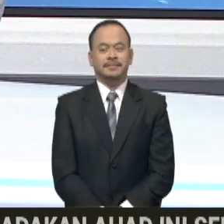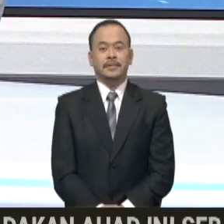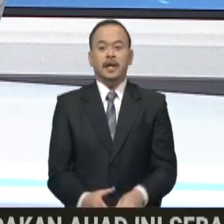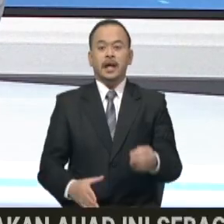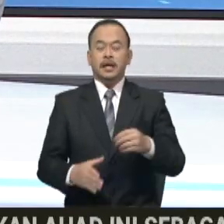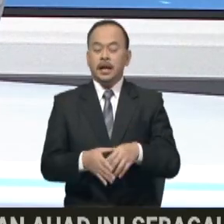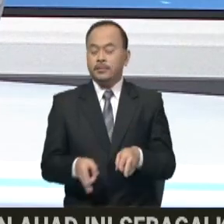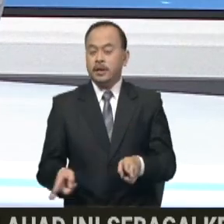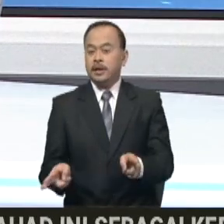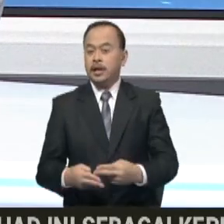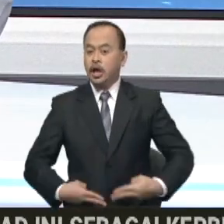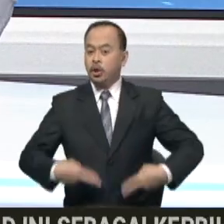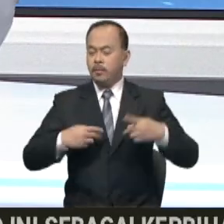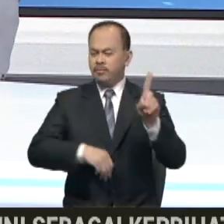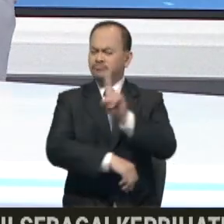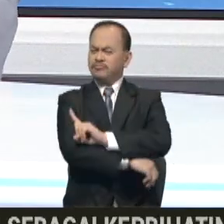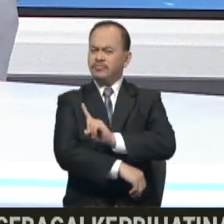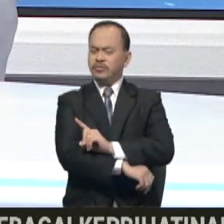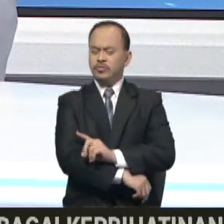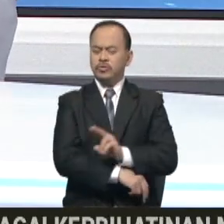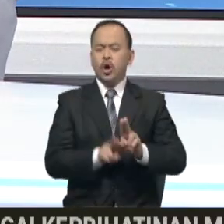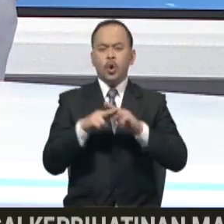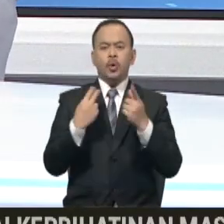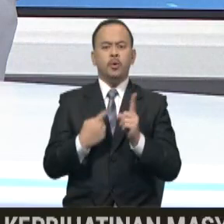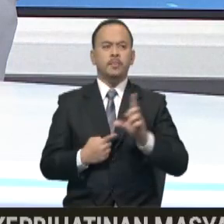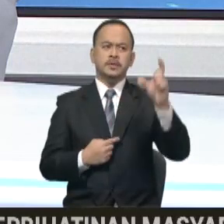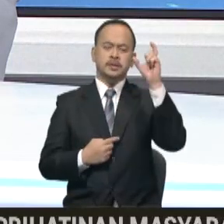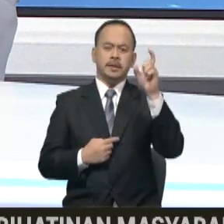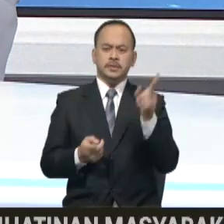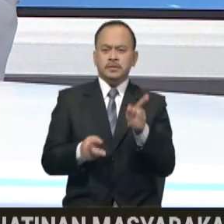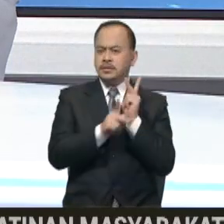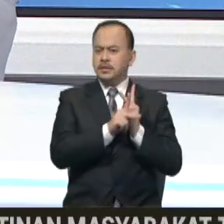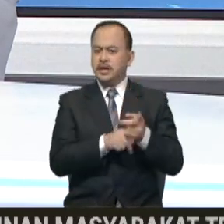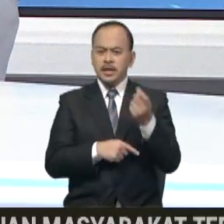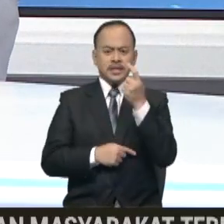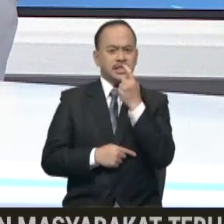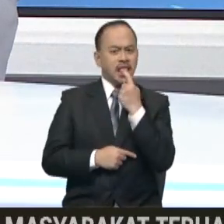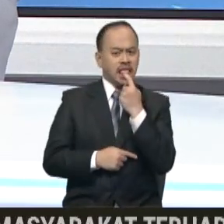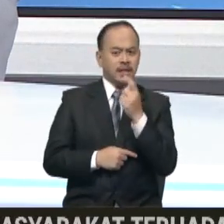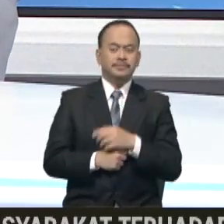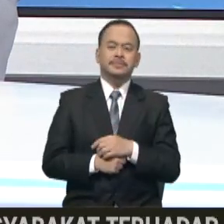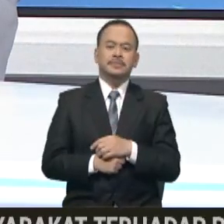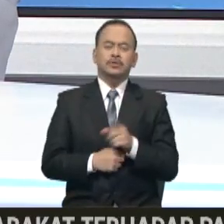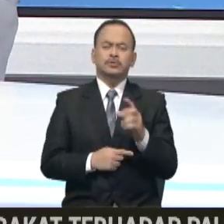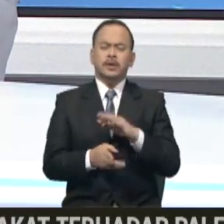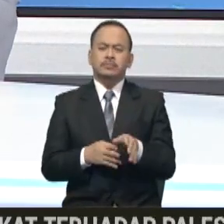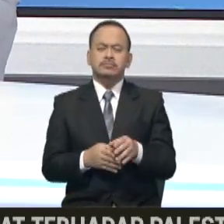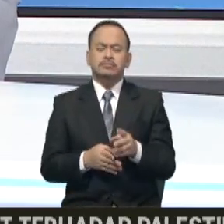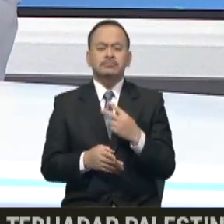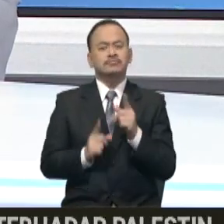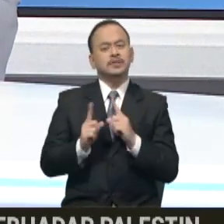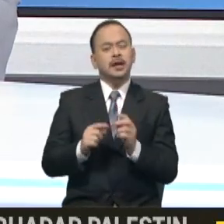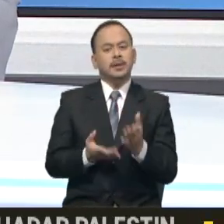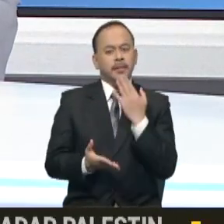Dalam menjalani kehidupan seharian, umat Islam perlu menjaga dan memelihara lidah agar sentiasa berkata